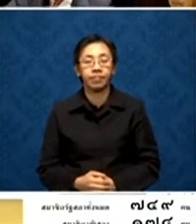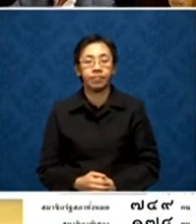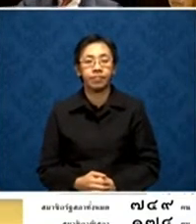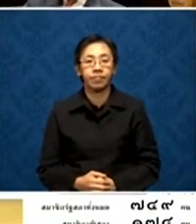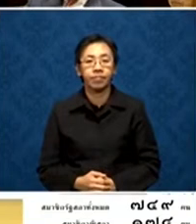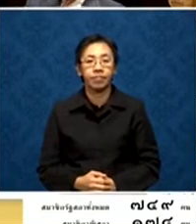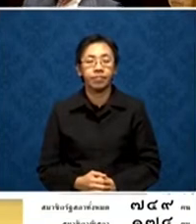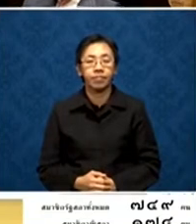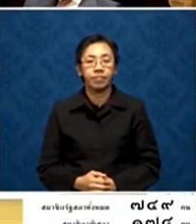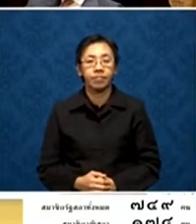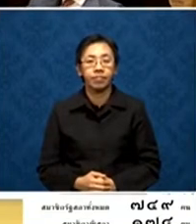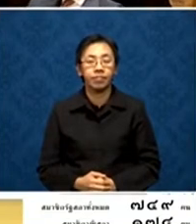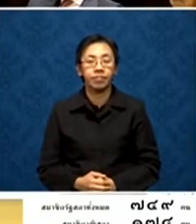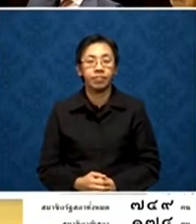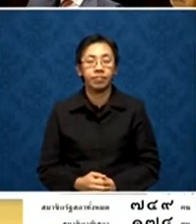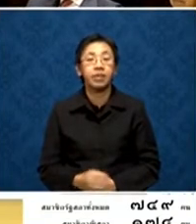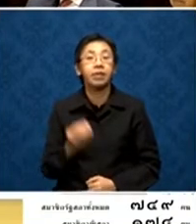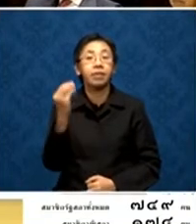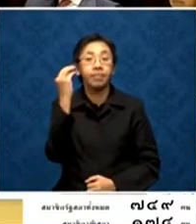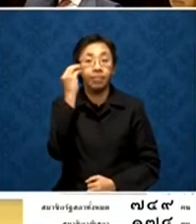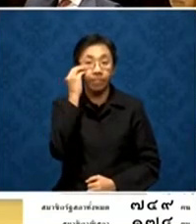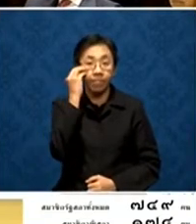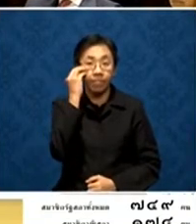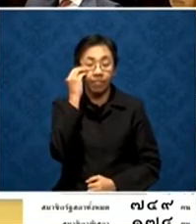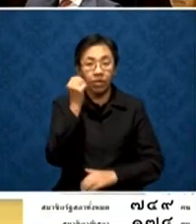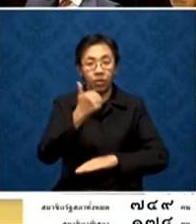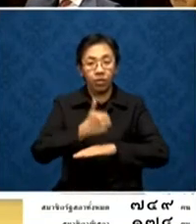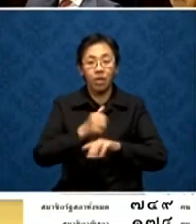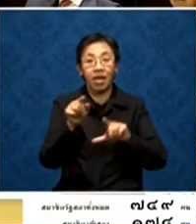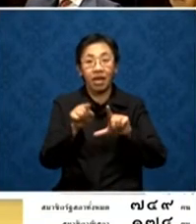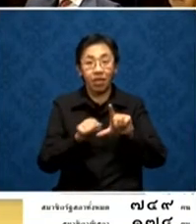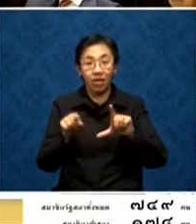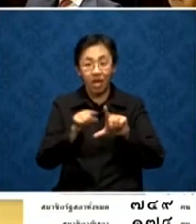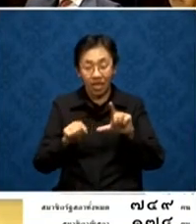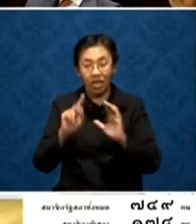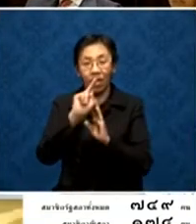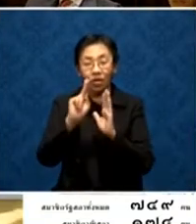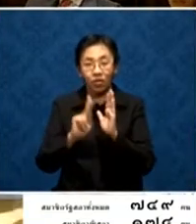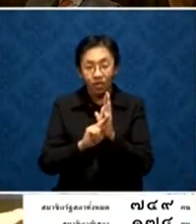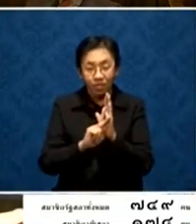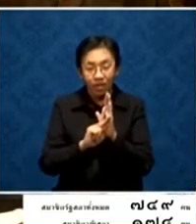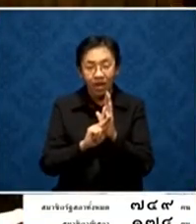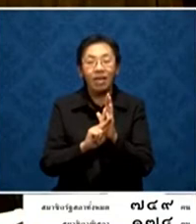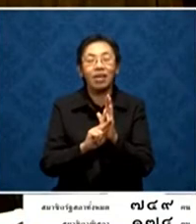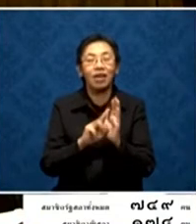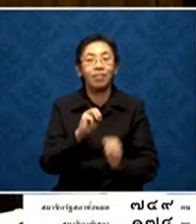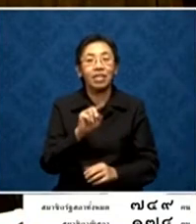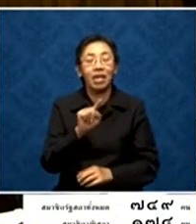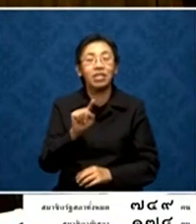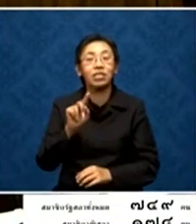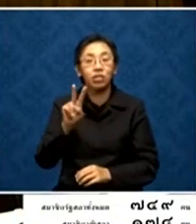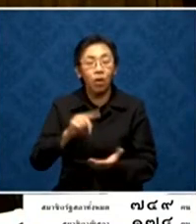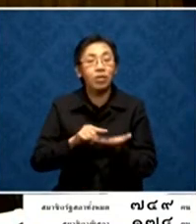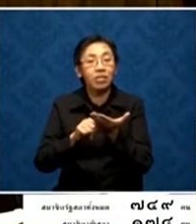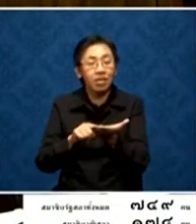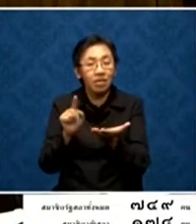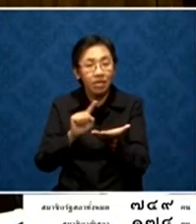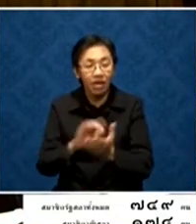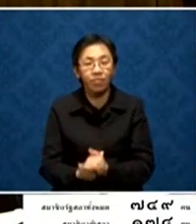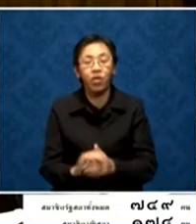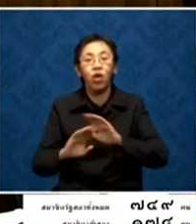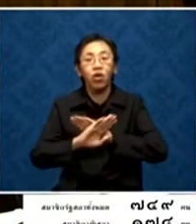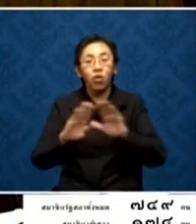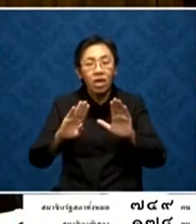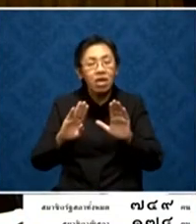ศและพรรคภูมิใจไทยมันเกิดจากอะไรนะ ครับแต่นี้ เกิดจากการหักพรรคพลังประชาชนใช่ปะ